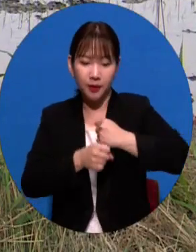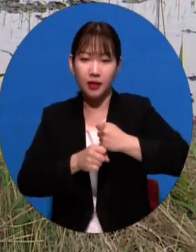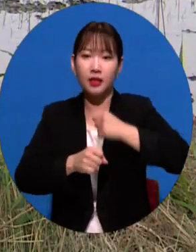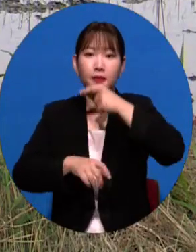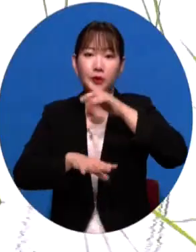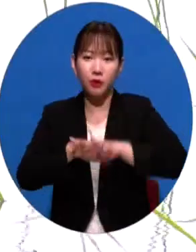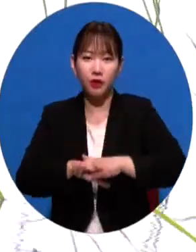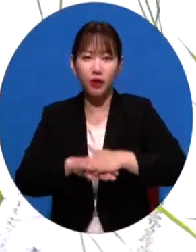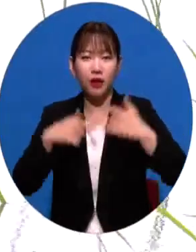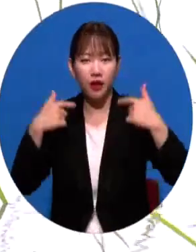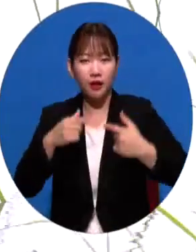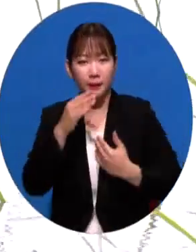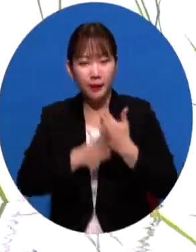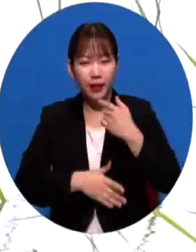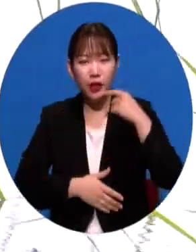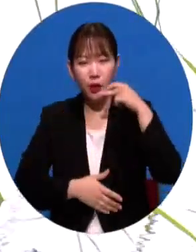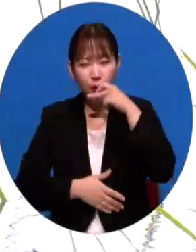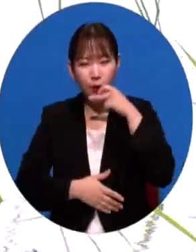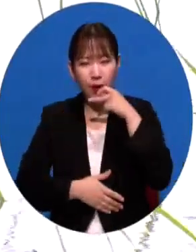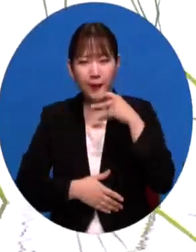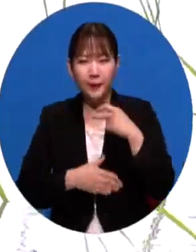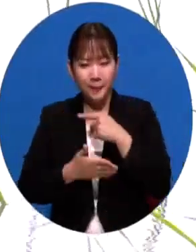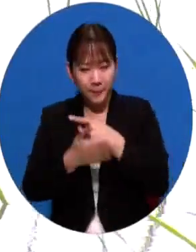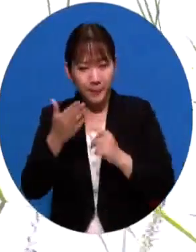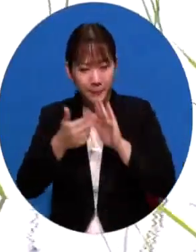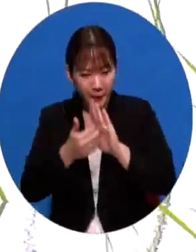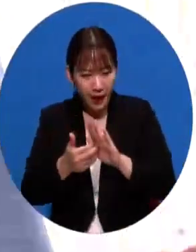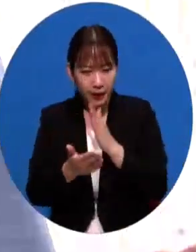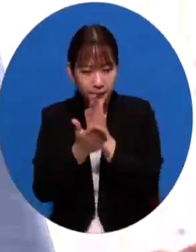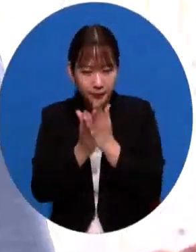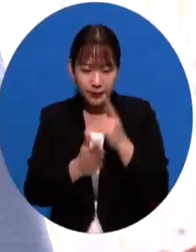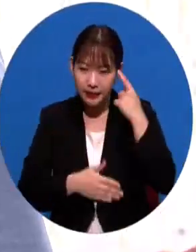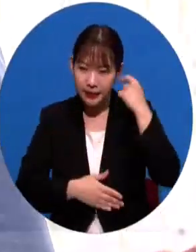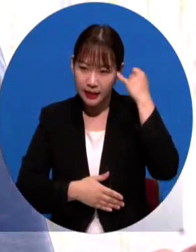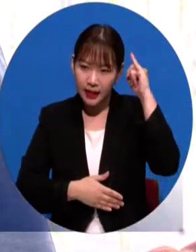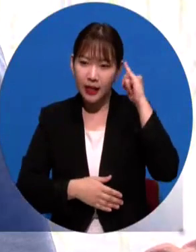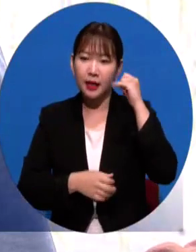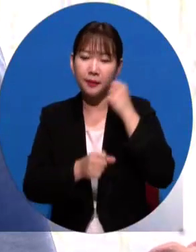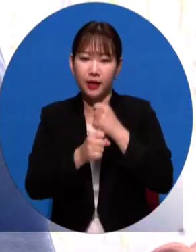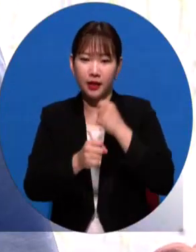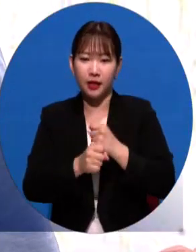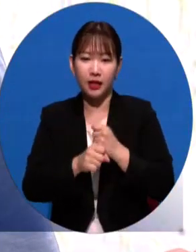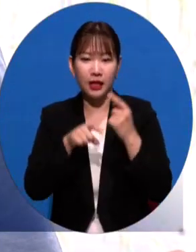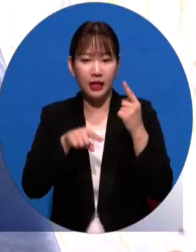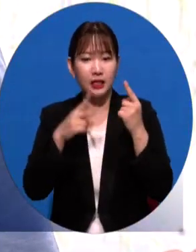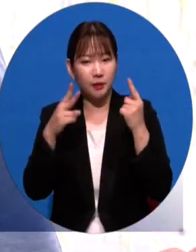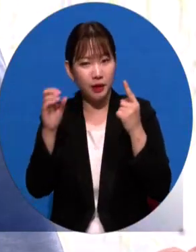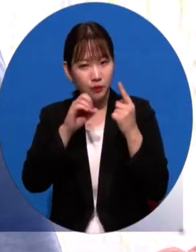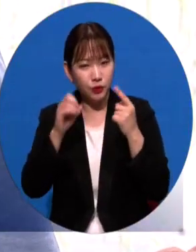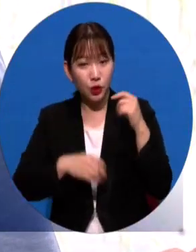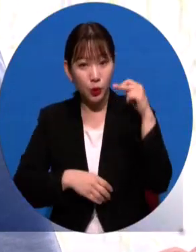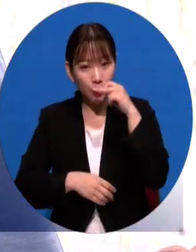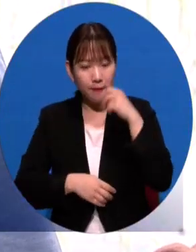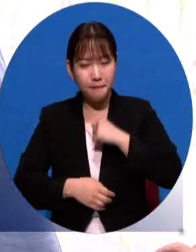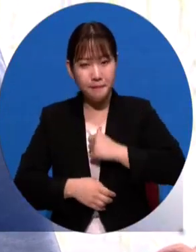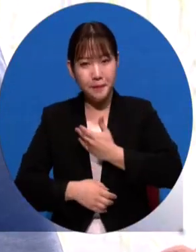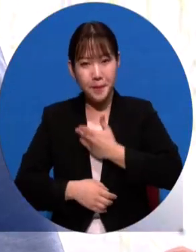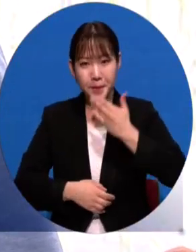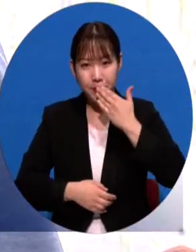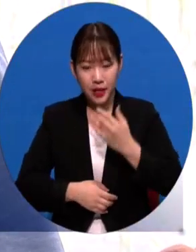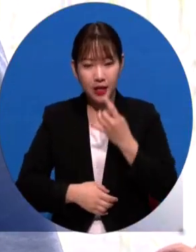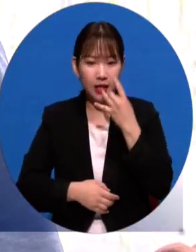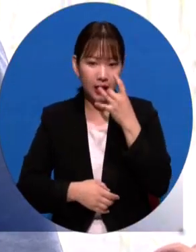해마다 발생하는 염해를 이기는 품종을 개발하는 겁니다. 테스트했을 때 1.2%의 그 염해에도 견디는